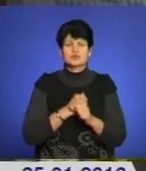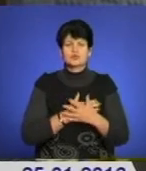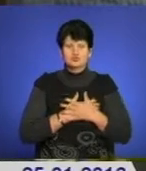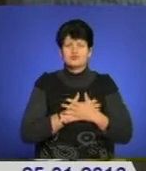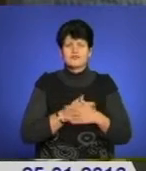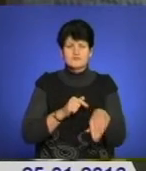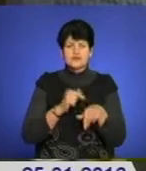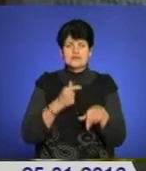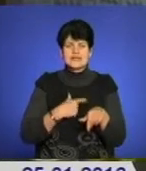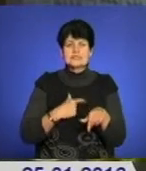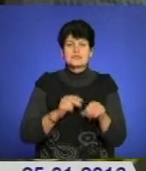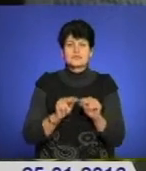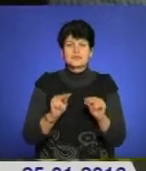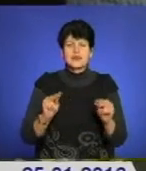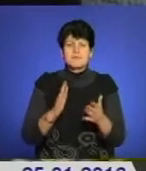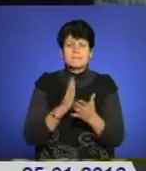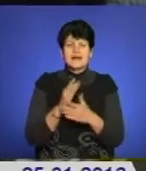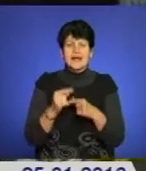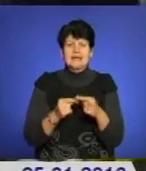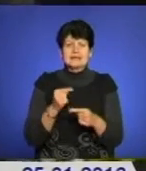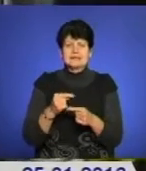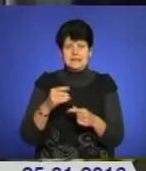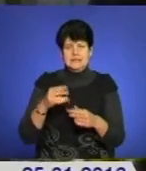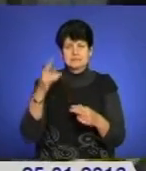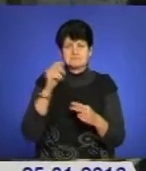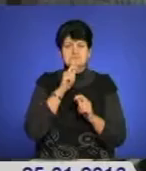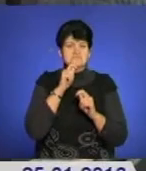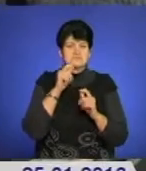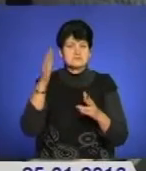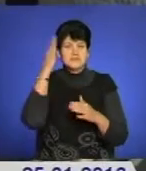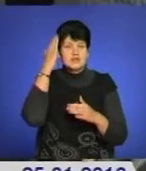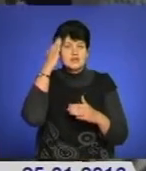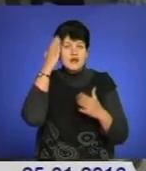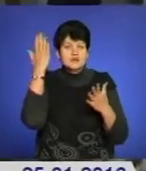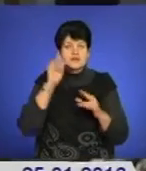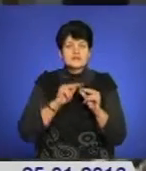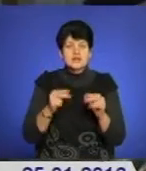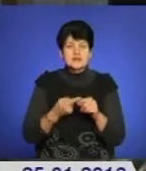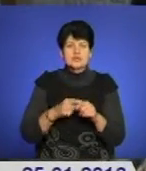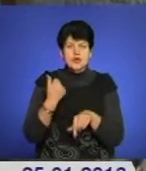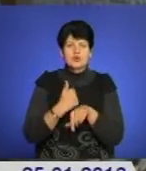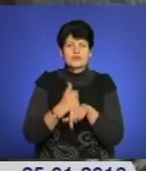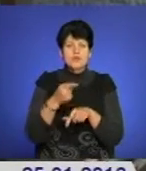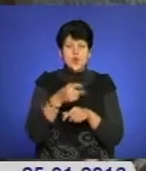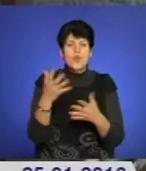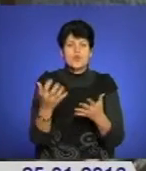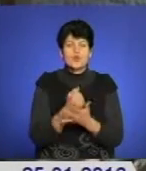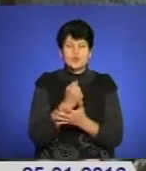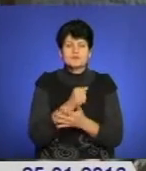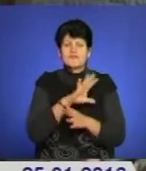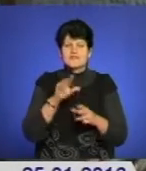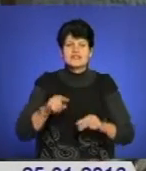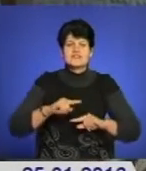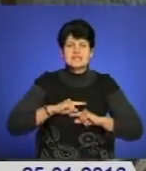сприймає, відчуває педагогом, і має якийсь генетичний, вроджений дар до навчання, це, мабуть, його головна запорука. Його успіху і всі фіналісти,